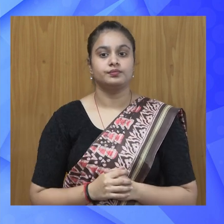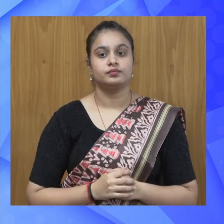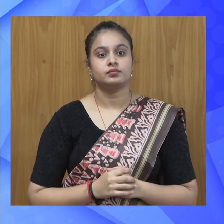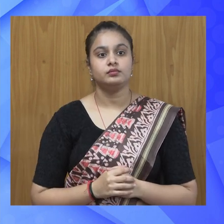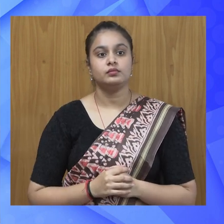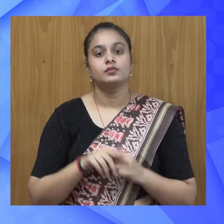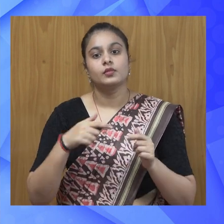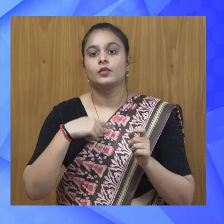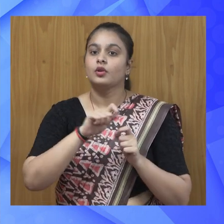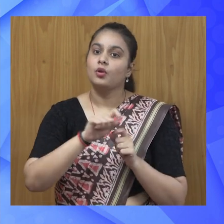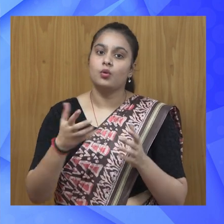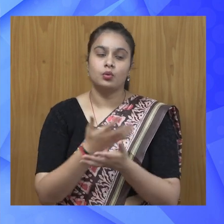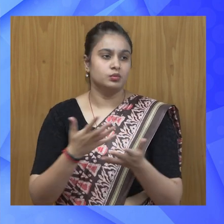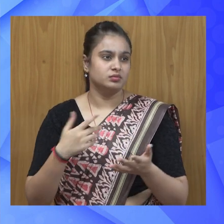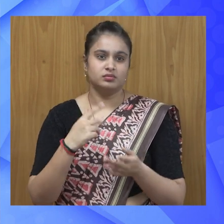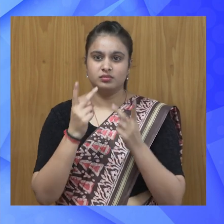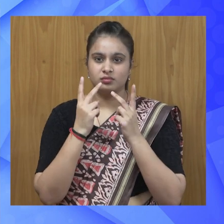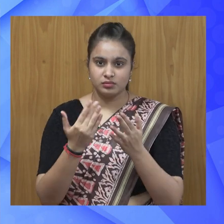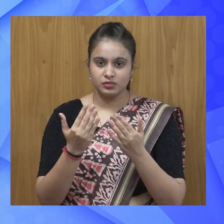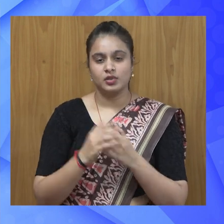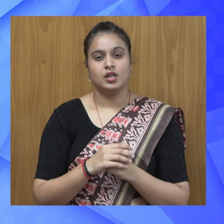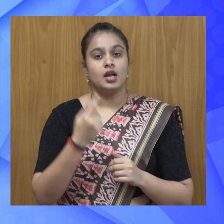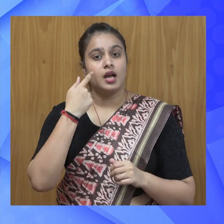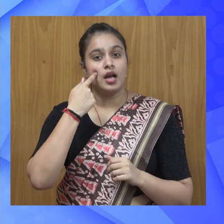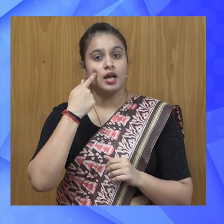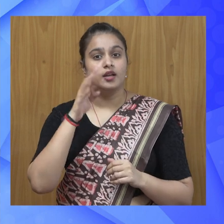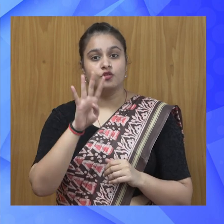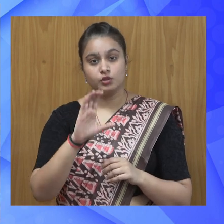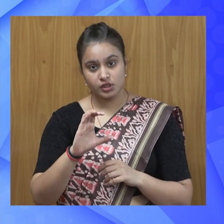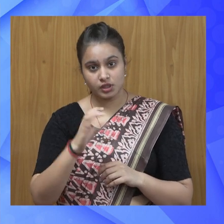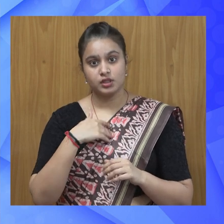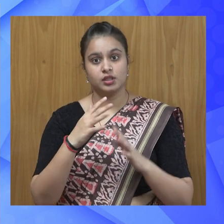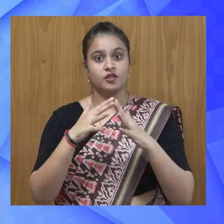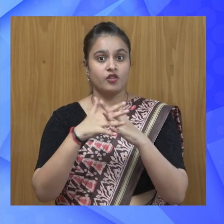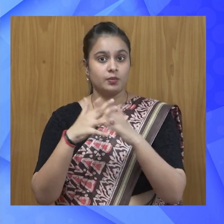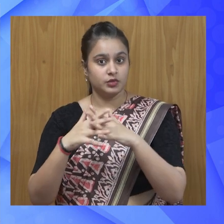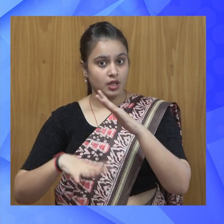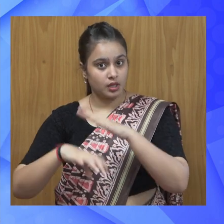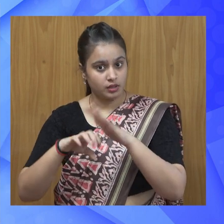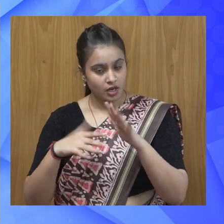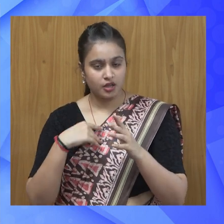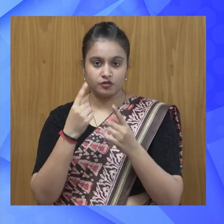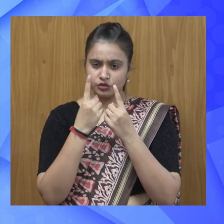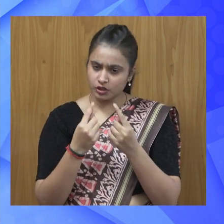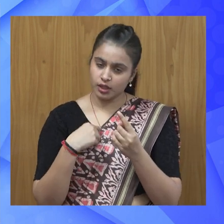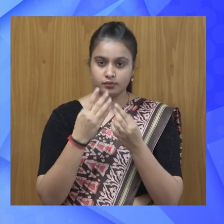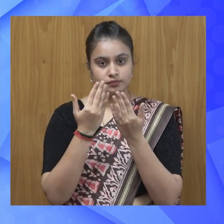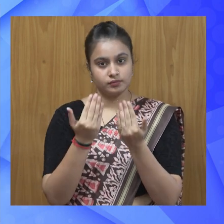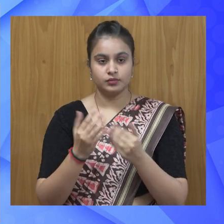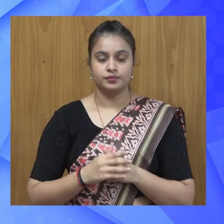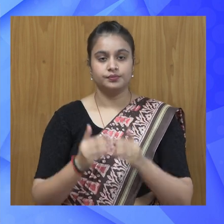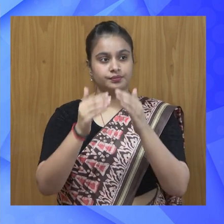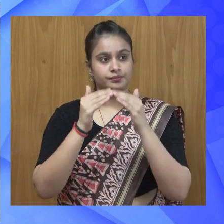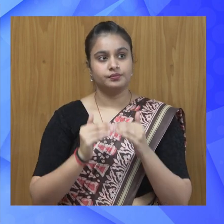तो आप ये सब देख सकते हैं आई4सी की वेबसाइट भी है अगर आप भाई वेबसाइट पे जाएंगे आपको ये सब इंफॉर्मेशन मिल जाएगा